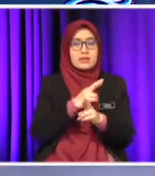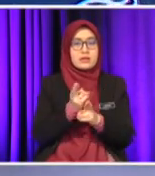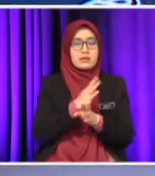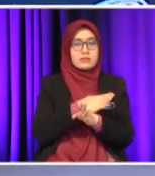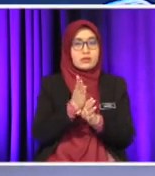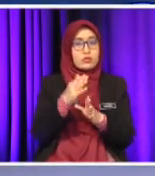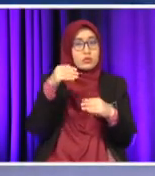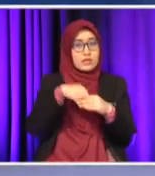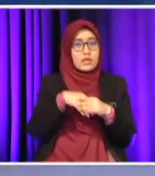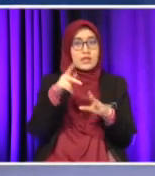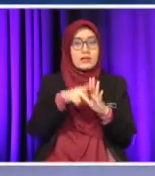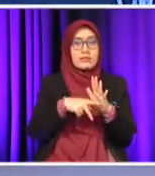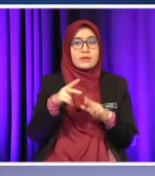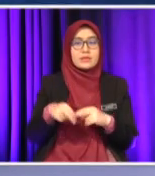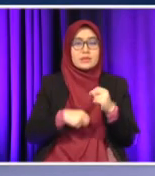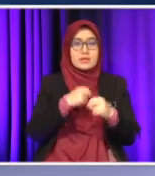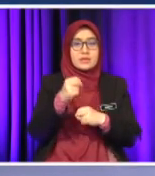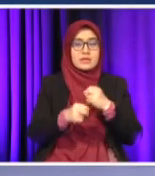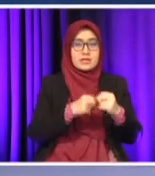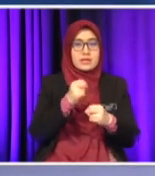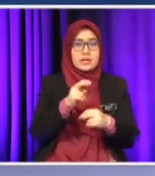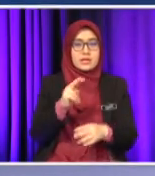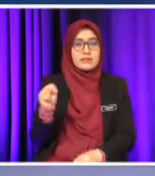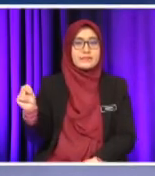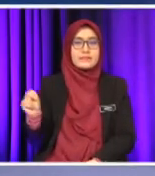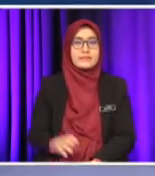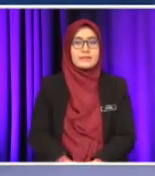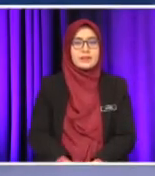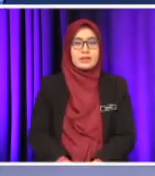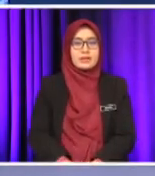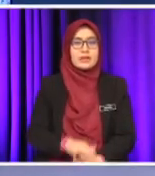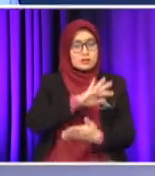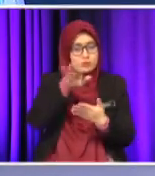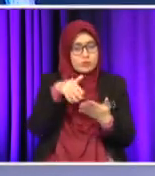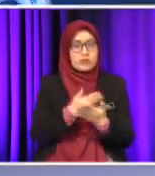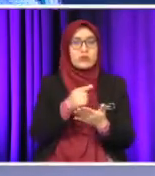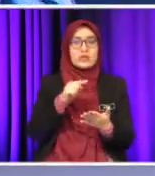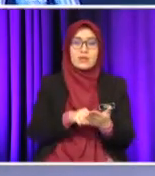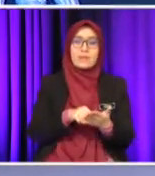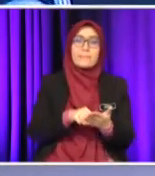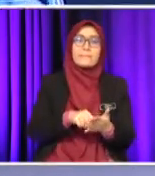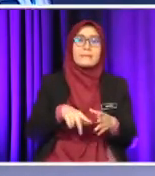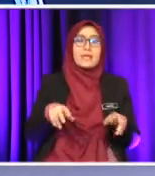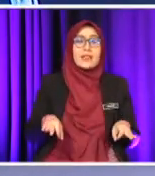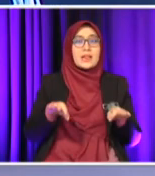bentuk produk dan juga bentuk pembungkusan ini menjadi tunjang utama sekiranya